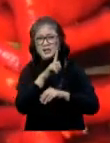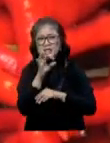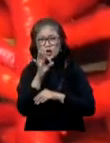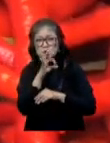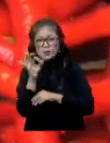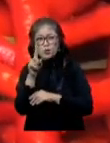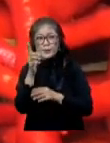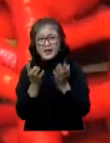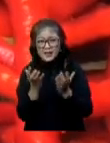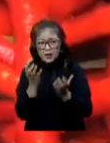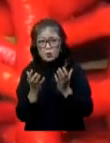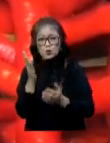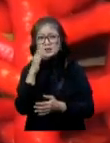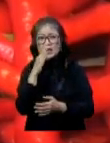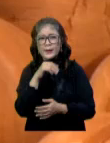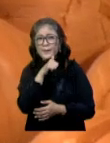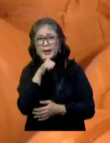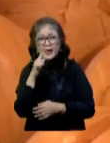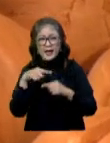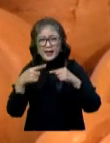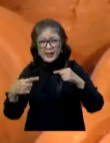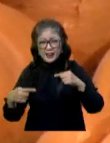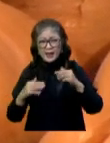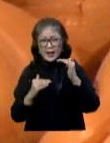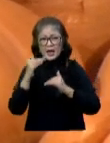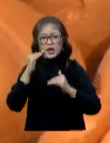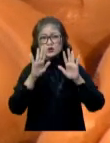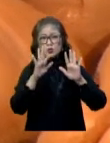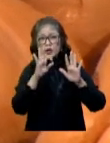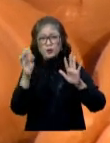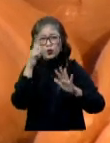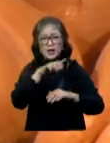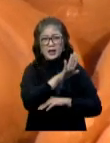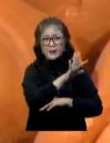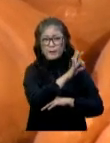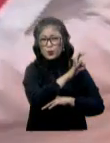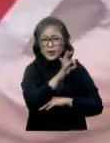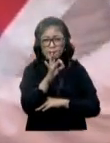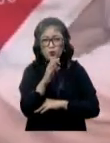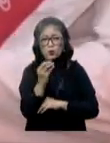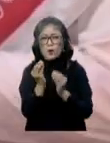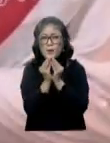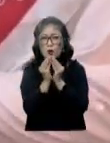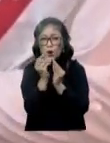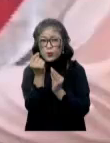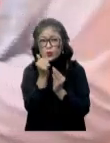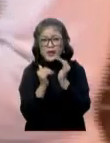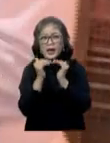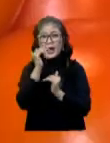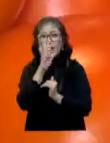kilogram. Sementara cabai merah keriting naik Rp10.000 dari semula Rp50.000. Dan bawang putih naik Rp5.000